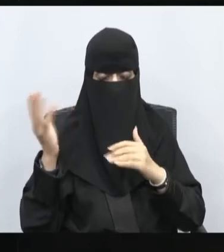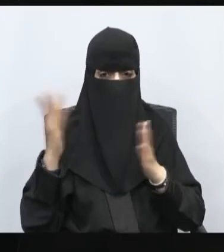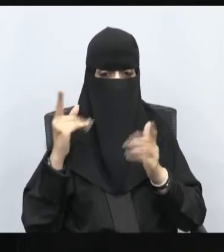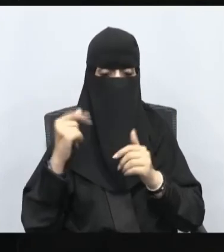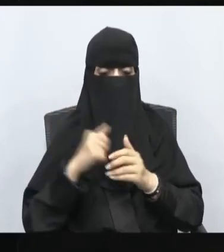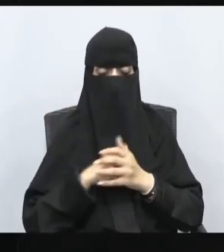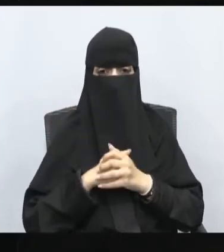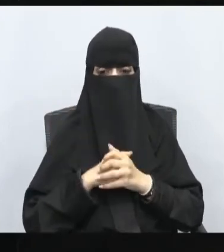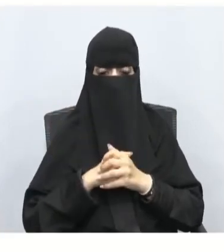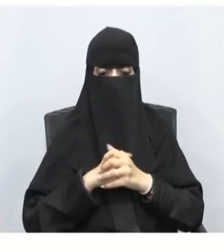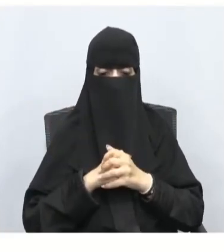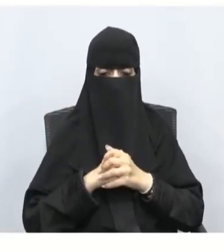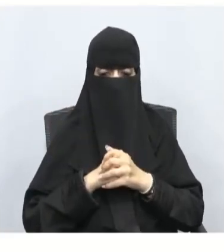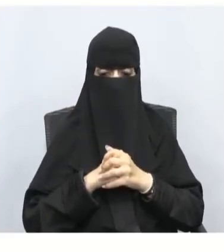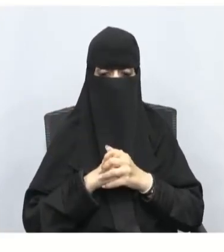السمع.